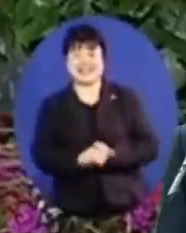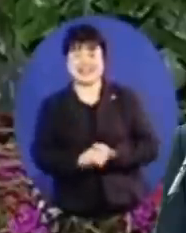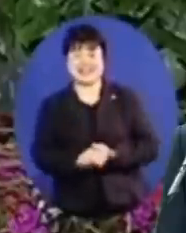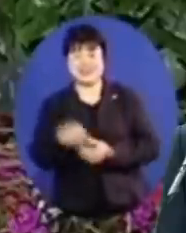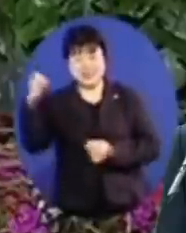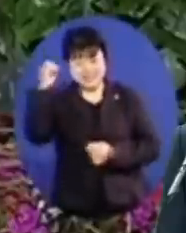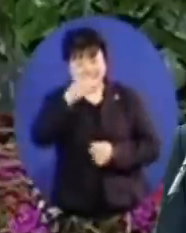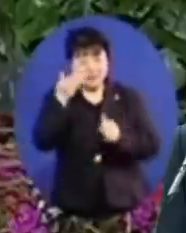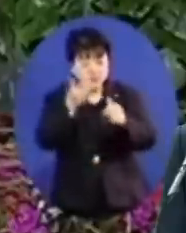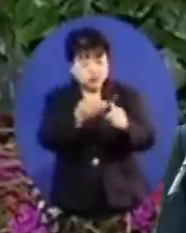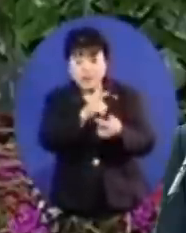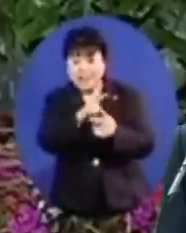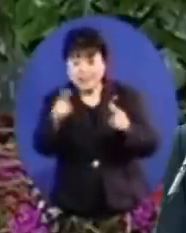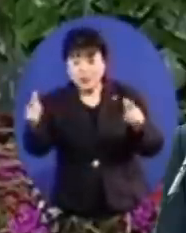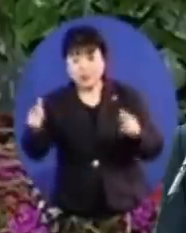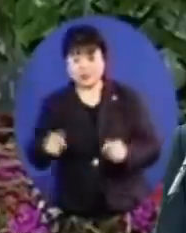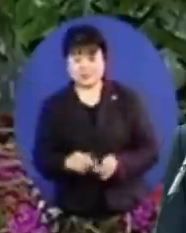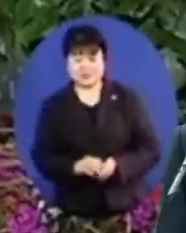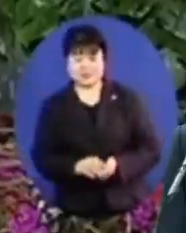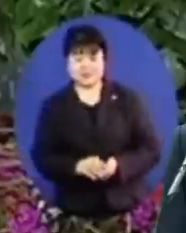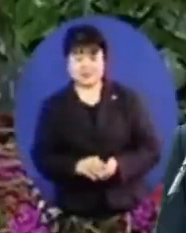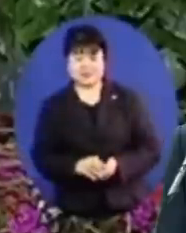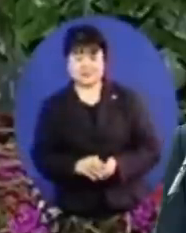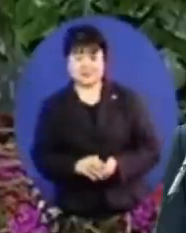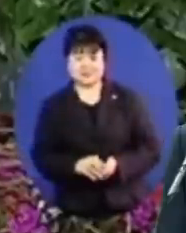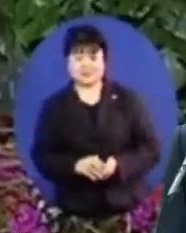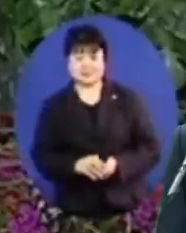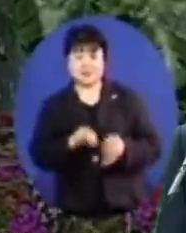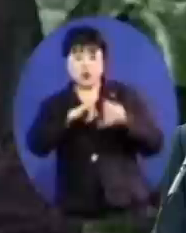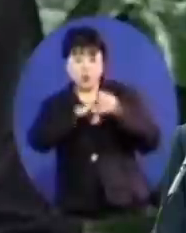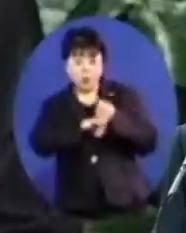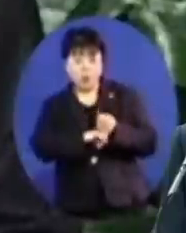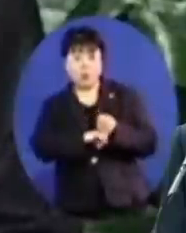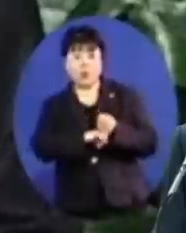그냥 돌려주는 것이 아닙니다. 꼭